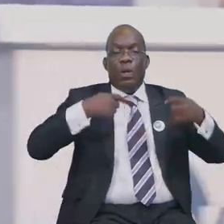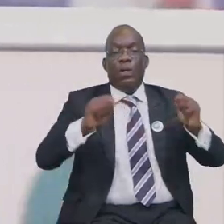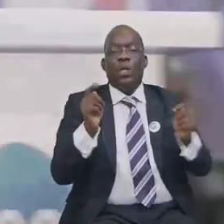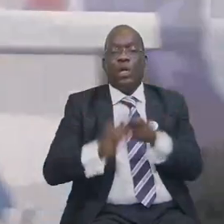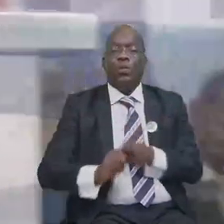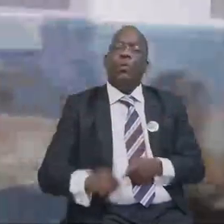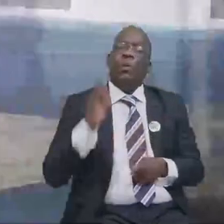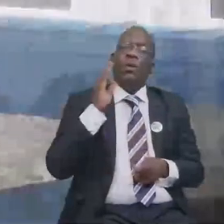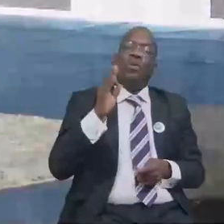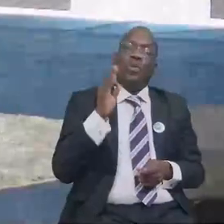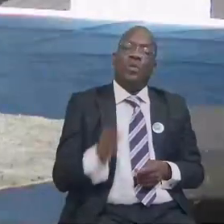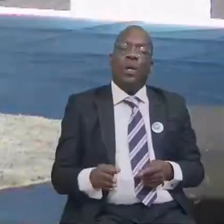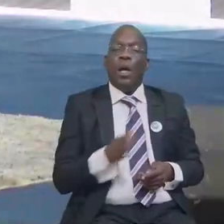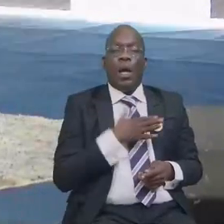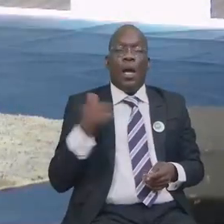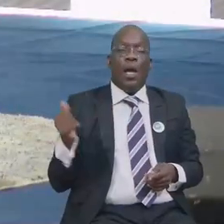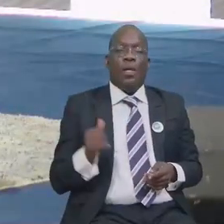prêcher.